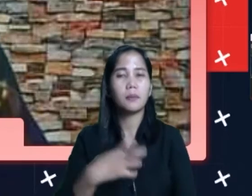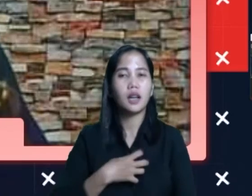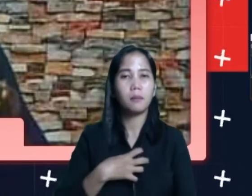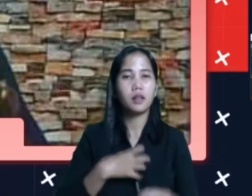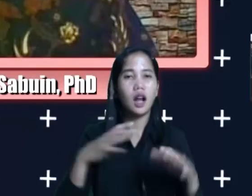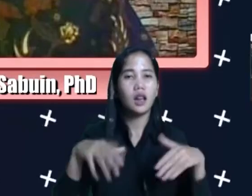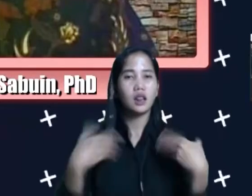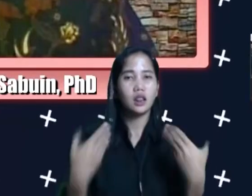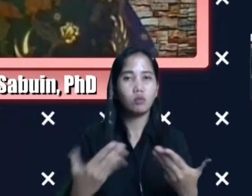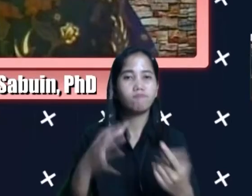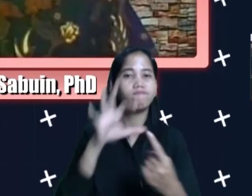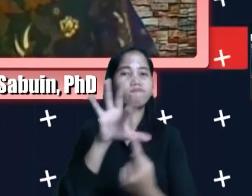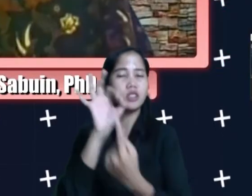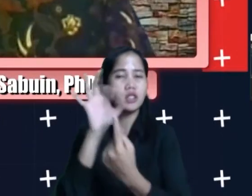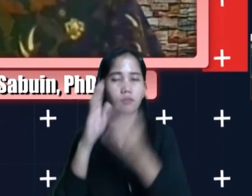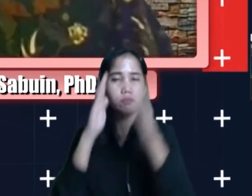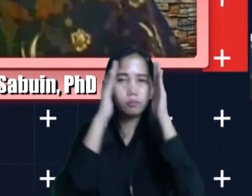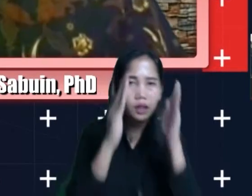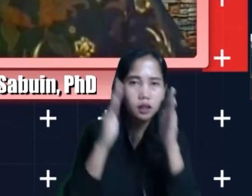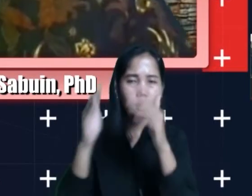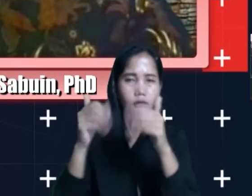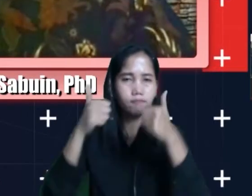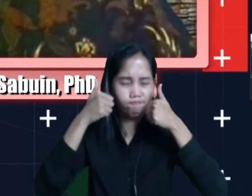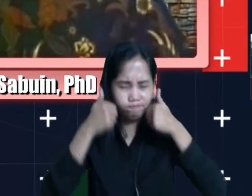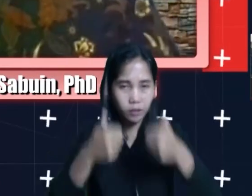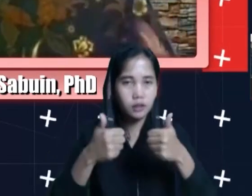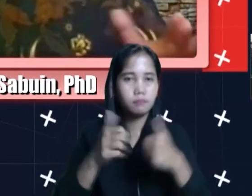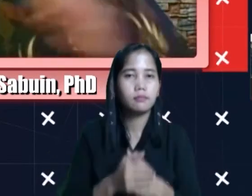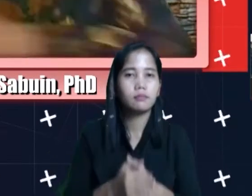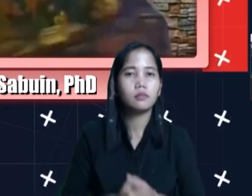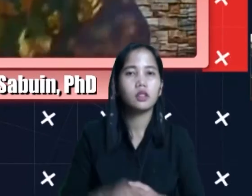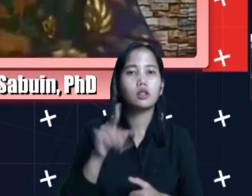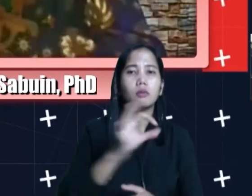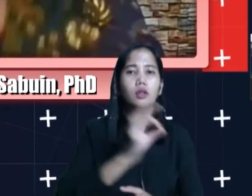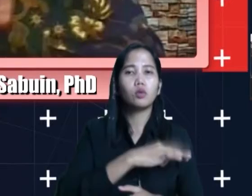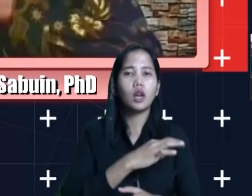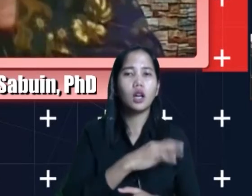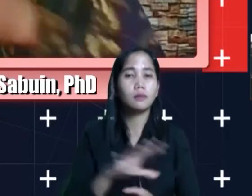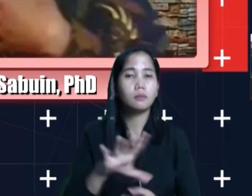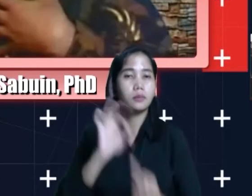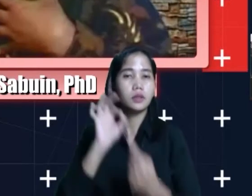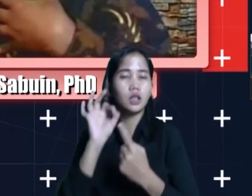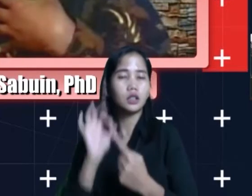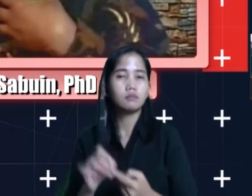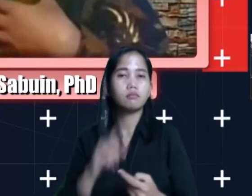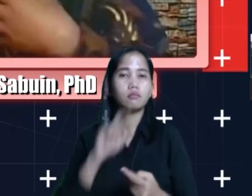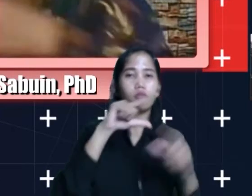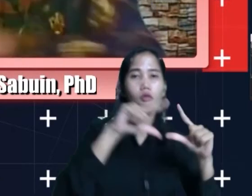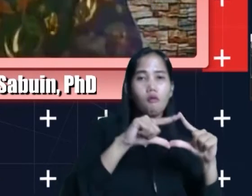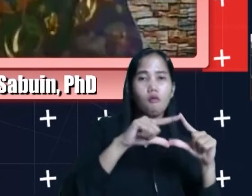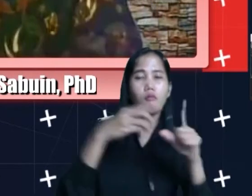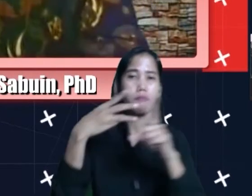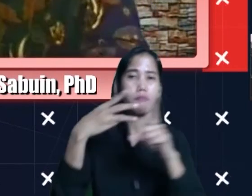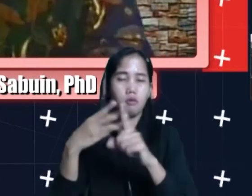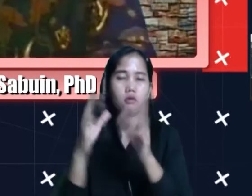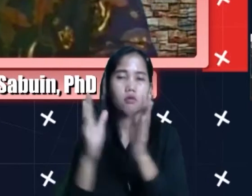itu, penurutan itu tidak penting dan tidak perlu. Itu A. Perhatikan baik-baik. Nanti pemirsa akan membuat pilihan